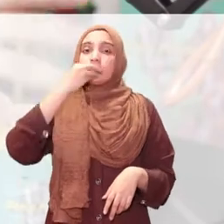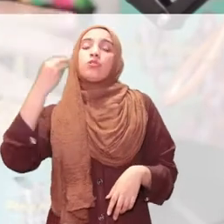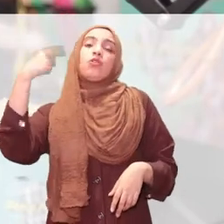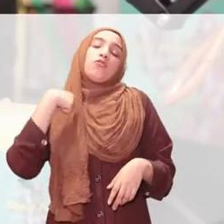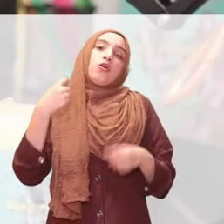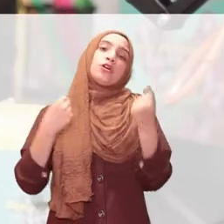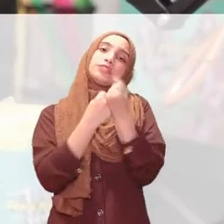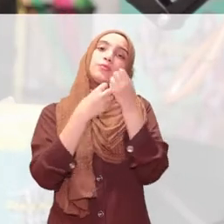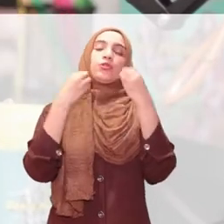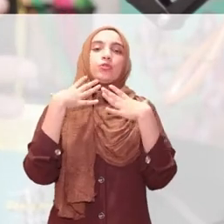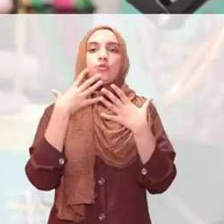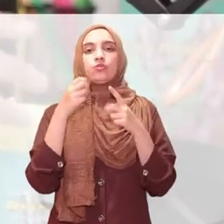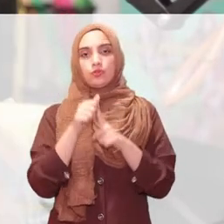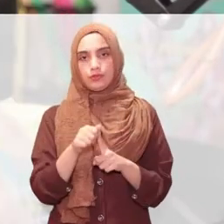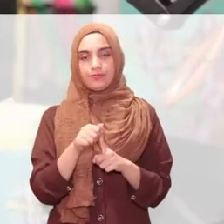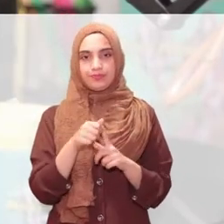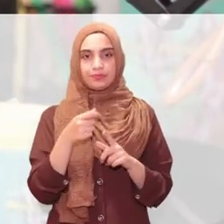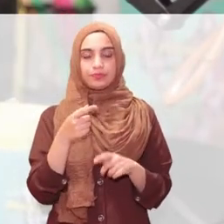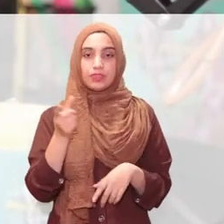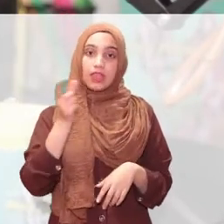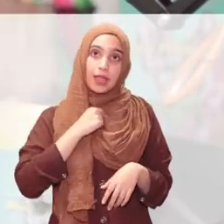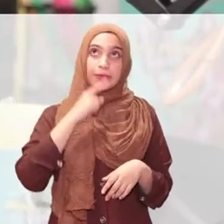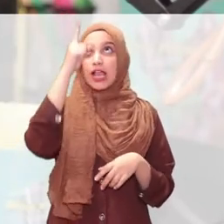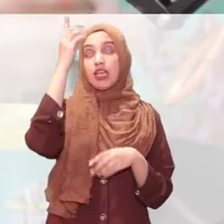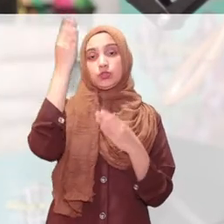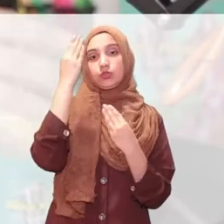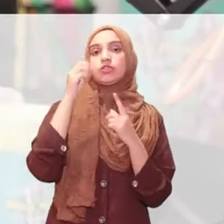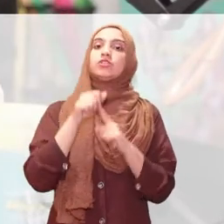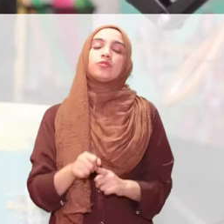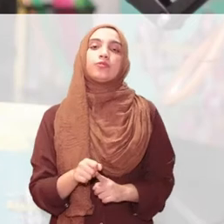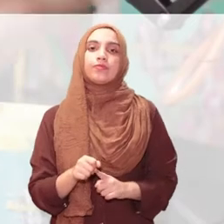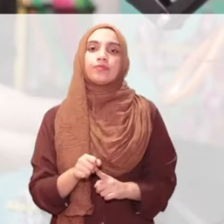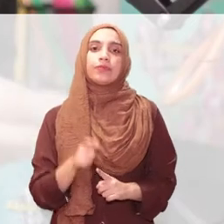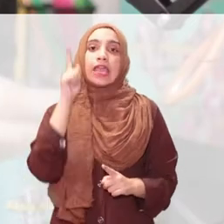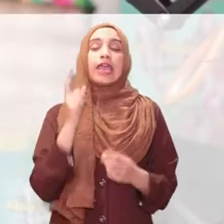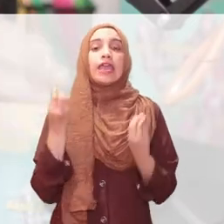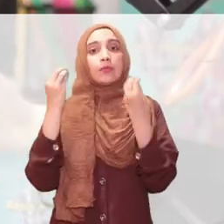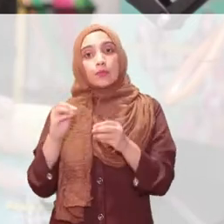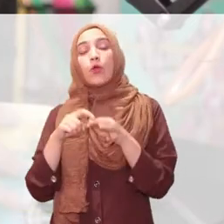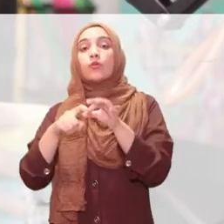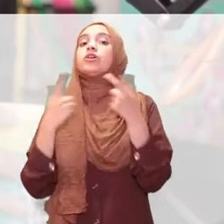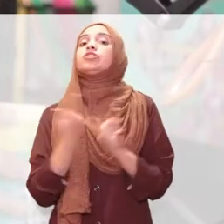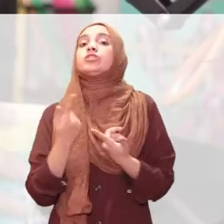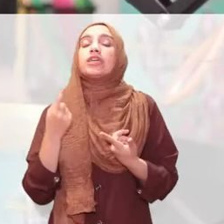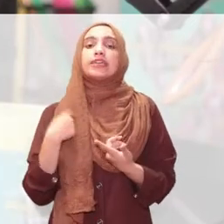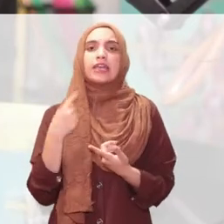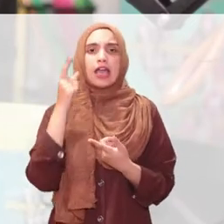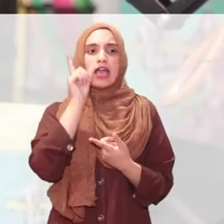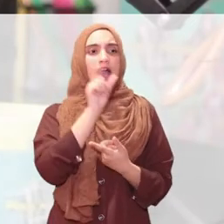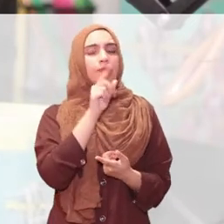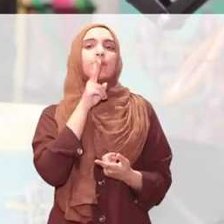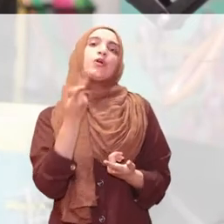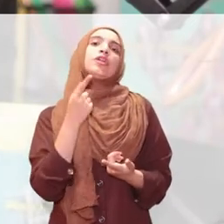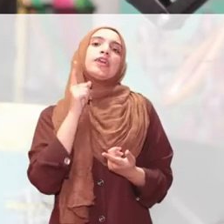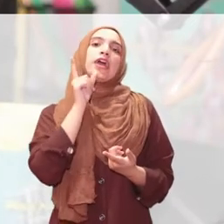यू कैन इवन व्हेन यू अरे नॉट एस यू डांस एंड